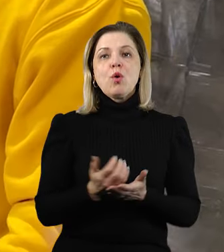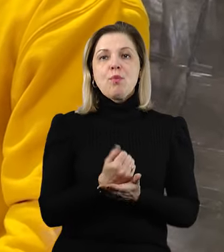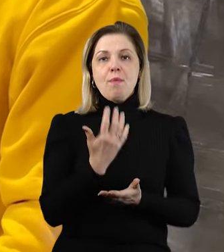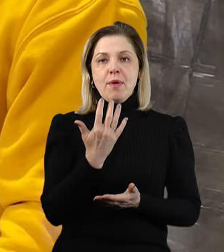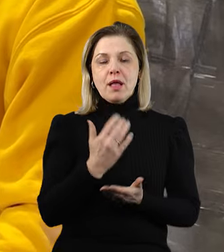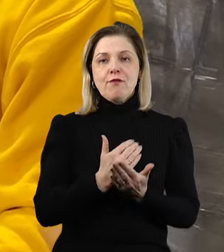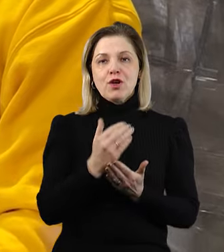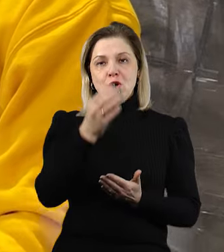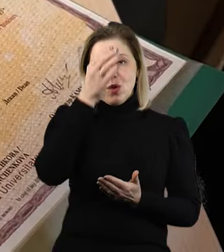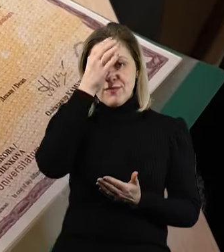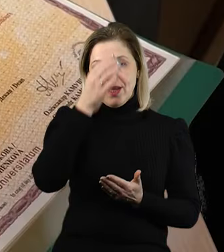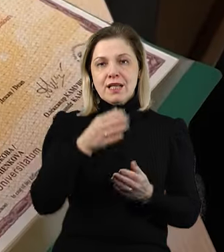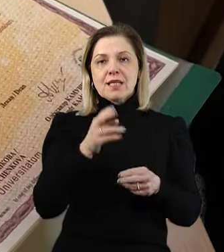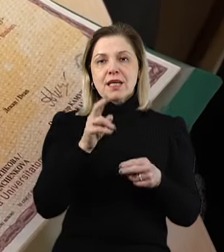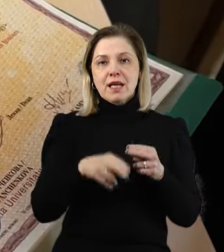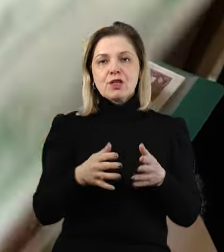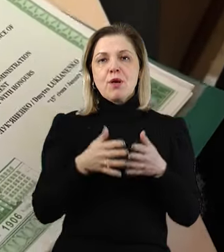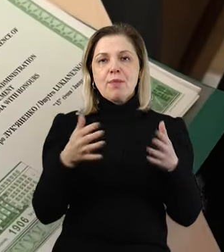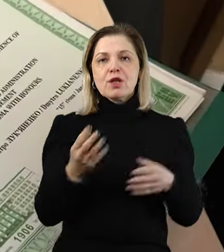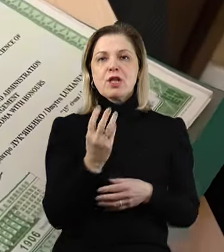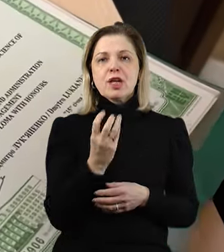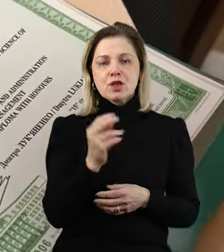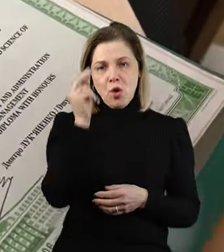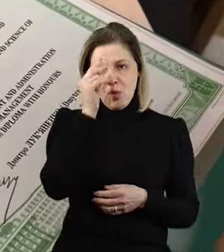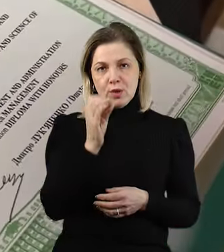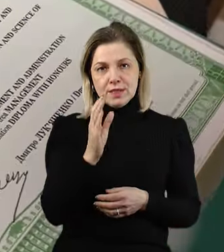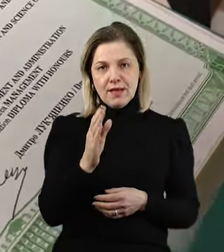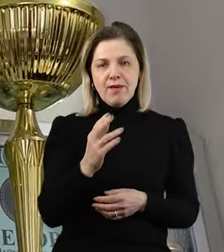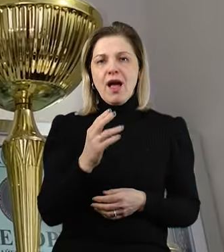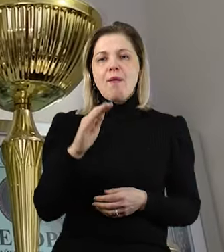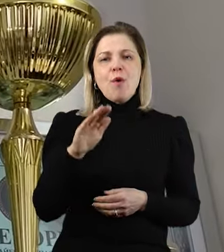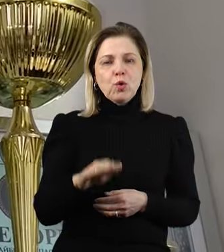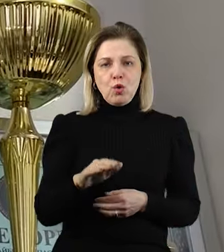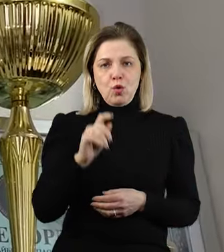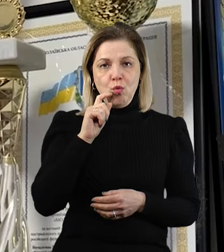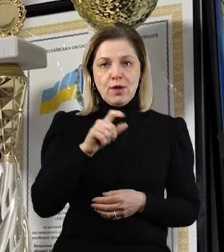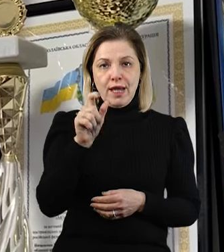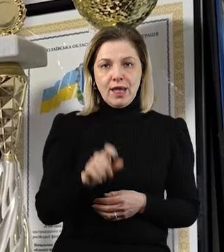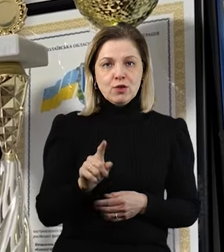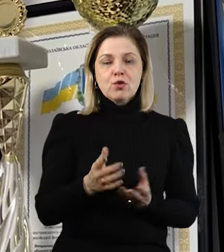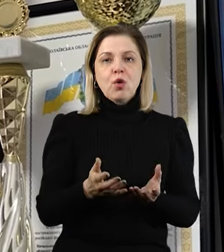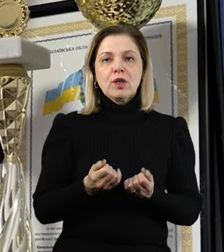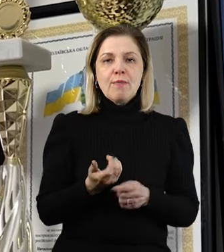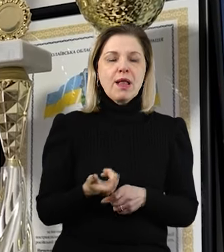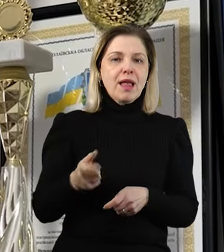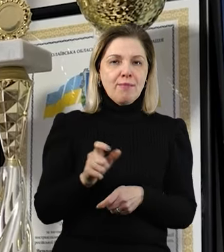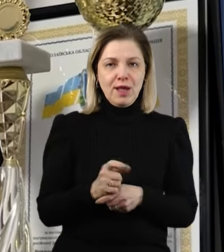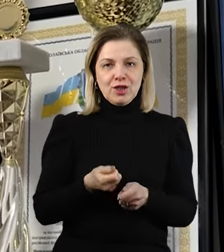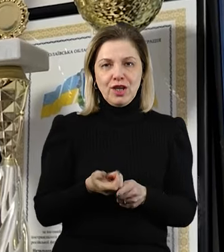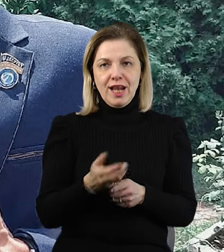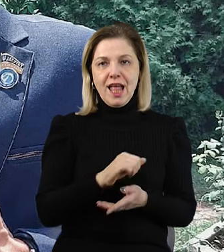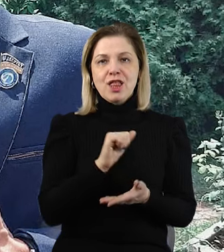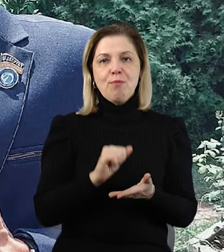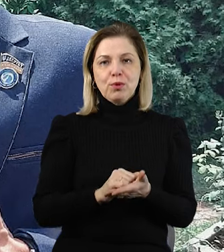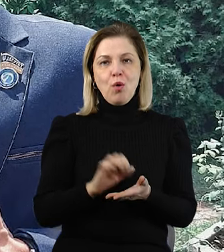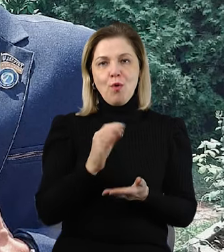Здобув 5 вищих освіт, закінчив більше 300 курсів. Про наймолодшого українця, який отримав найбільшу кількість дипломів